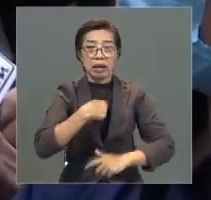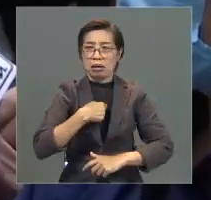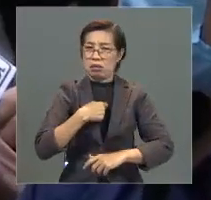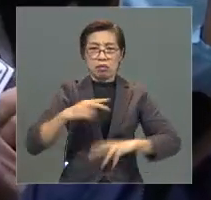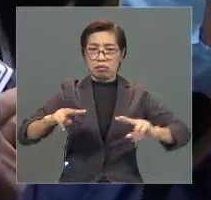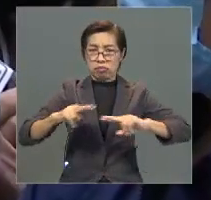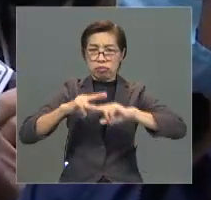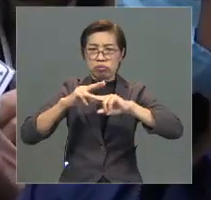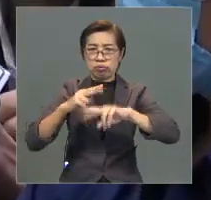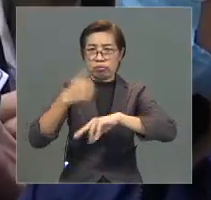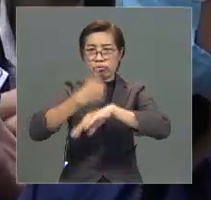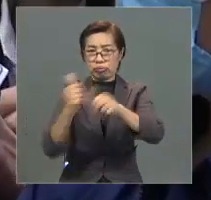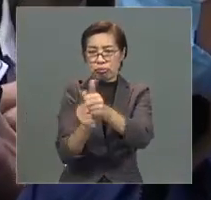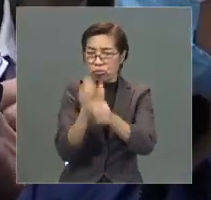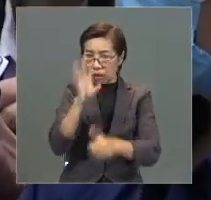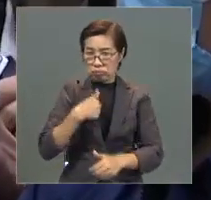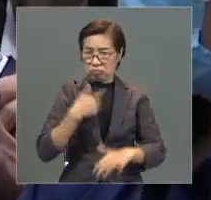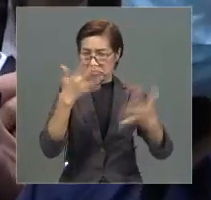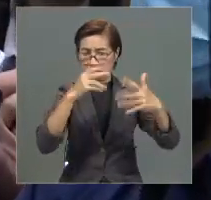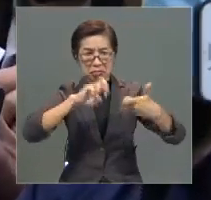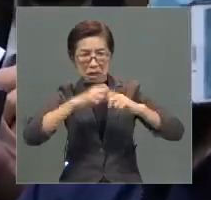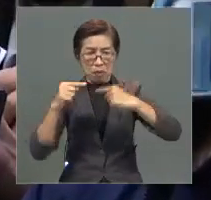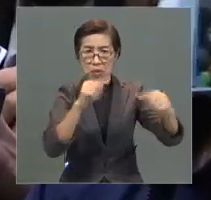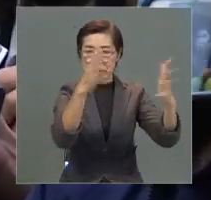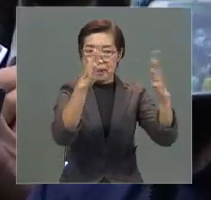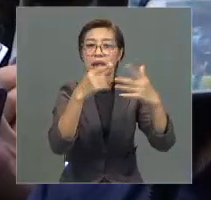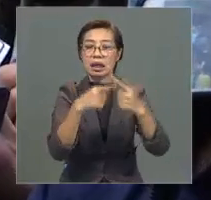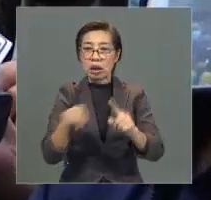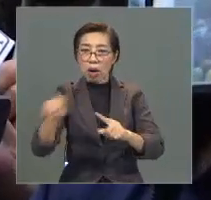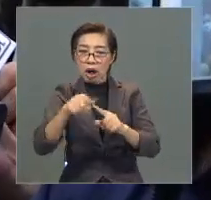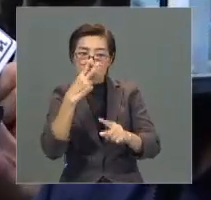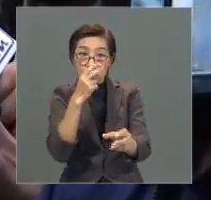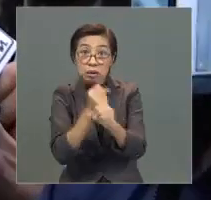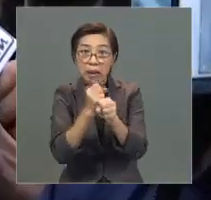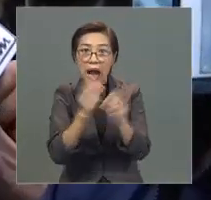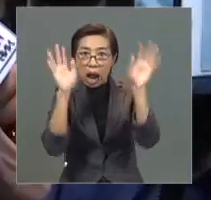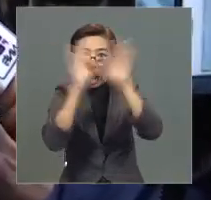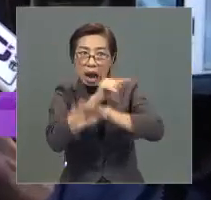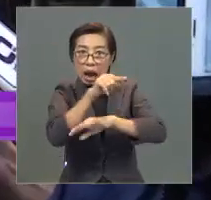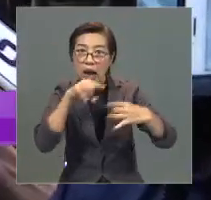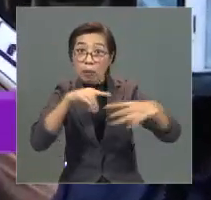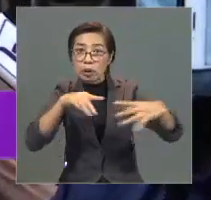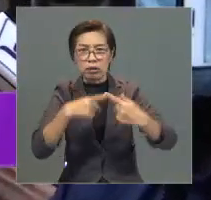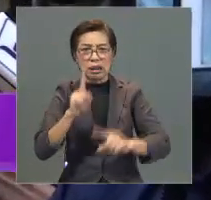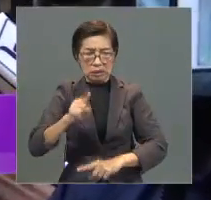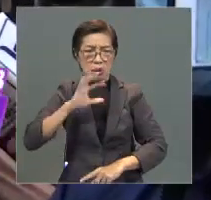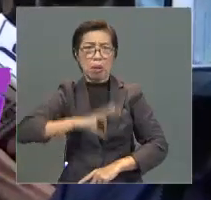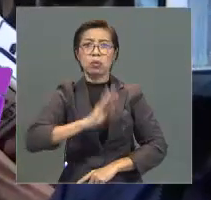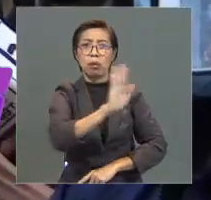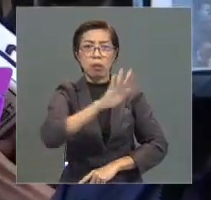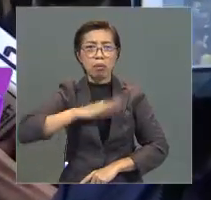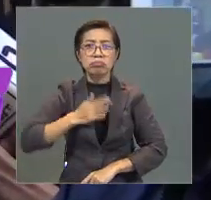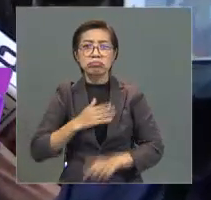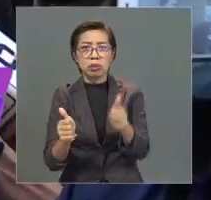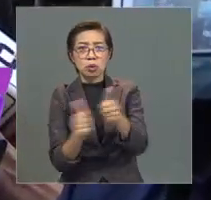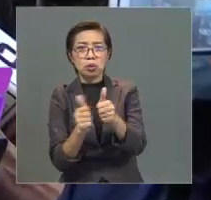คุณสันติก็ออกมาปฏิเสธแล้วบอกว่าไม่มีความขัดแย้งยอมรับครับว่าภาคการทำงานเนี่ยอาจจะดูเหมือนขัดแย้งกันแต่ส่วนตัวเนี่ยเป็นเพียงแค่รัฐ